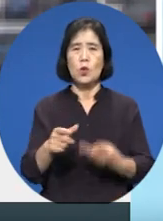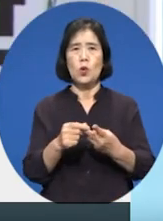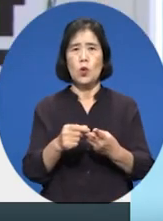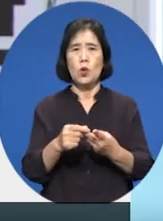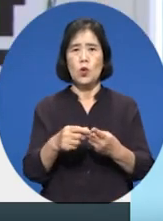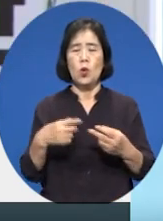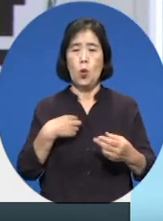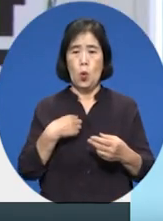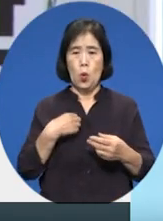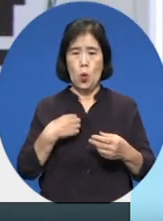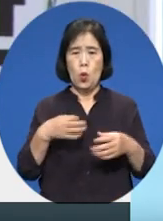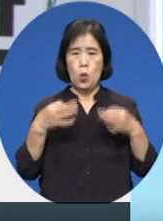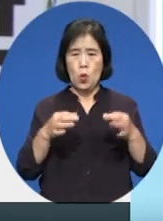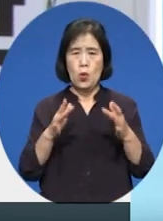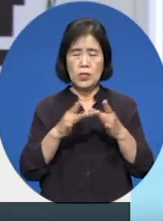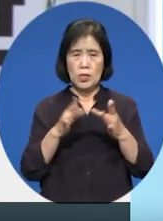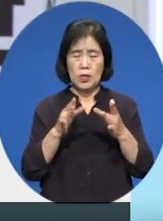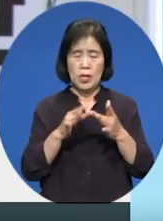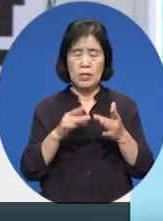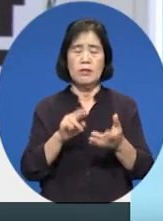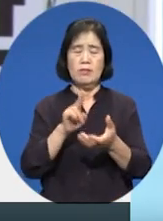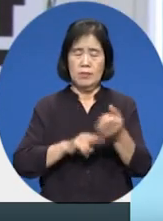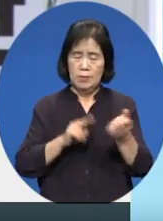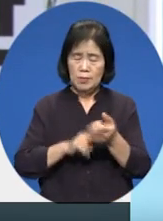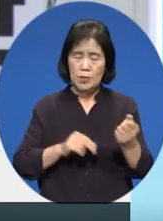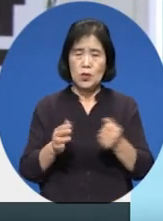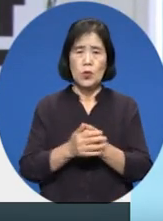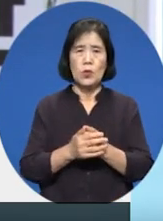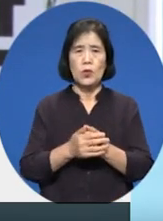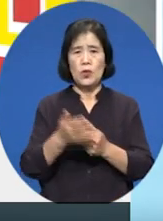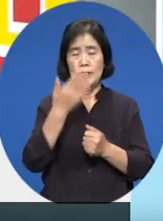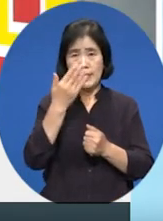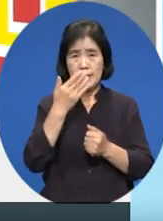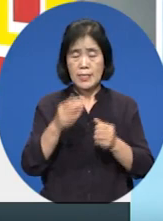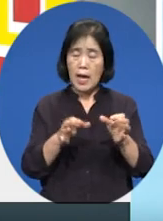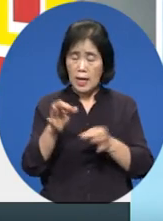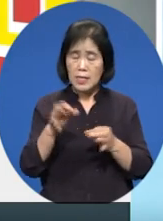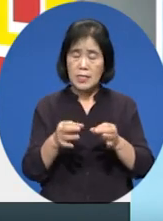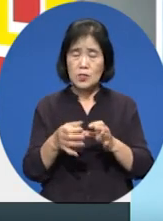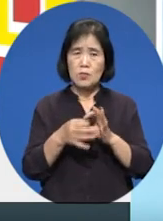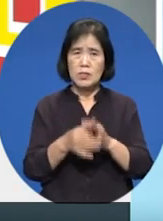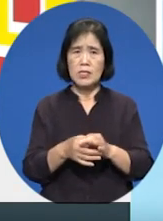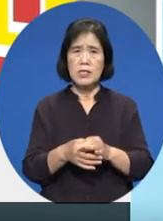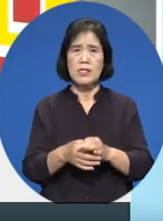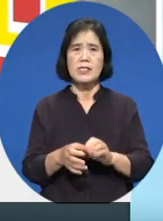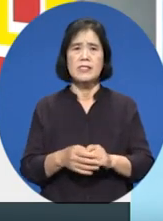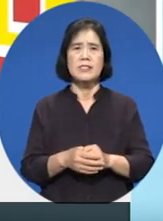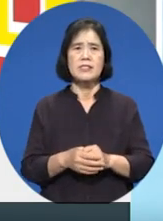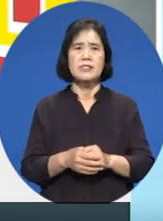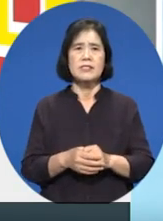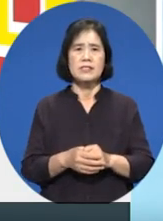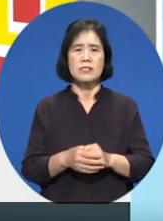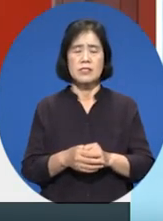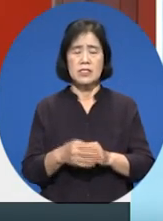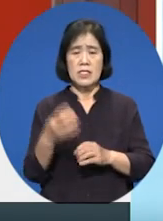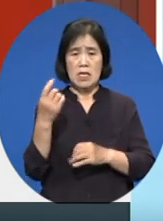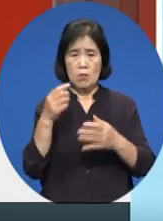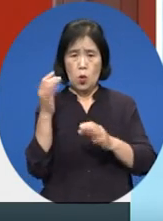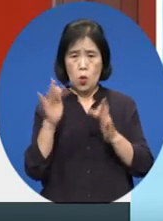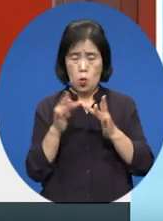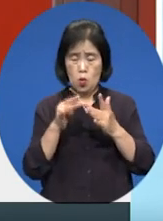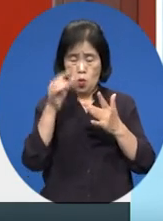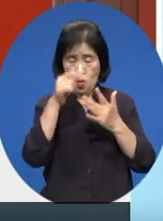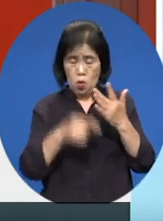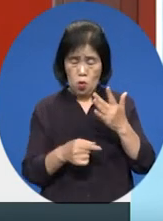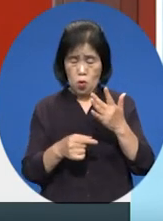의류 업체들부터 시작을 해가지고 식당들도 역시 마찬가지입니다. 플랫폼 기업에 어떻게 보면 지금은 이제 플랫폼 기업을 갖다가 업고 가는